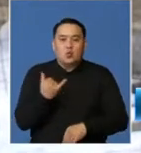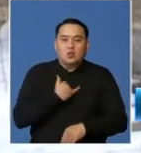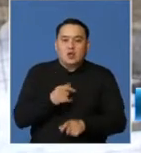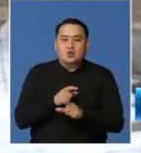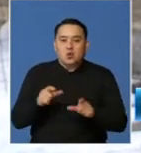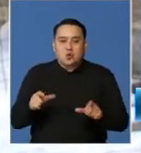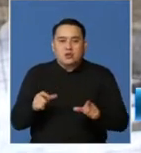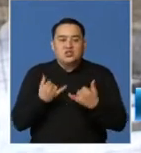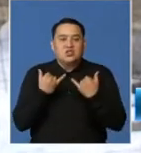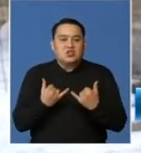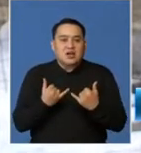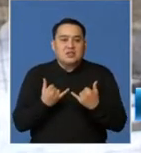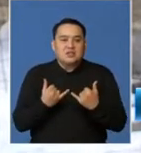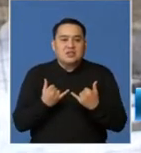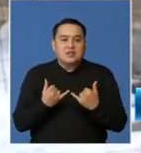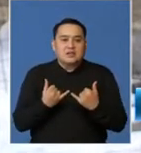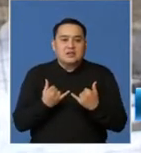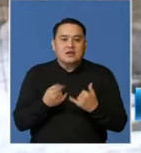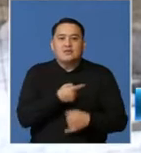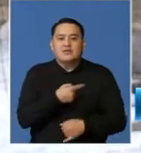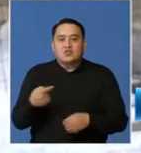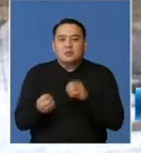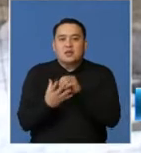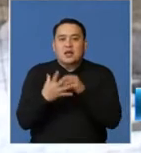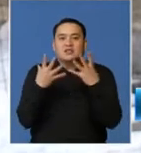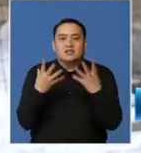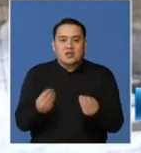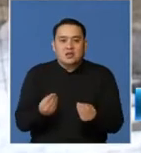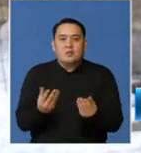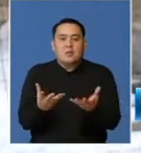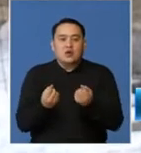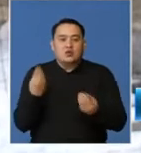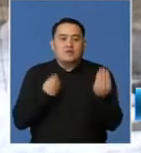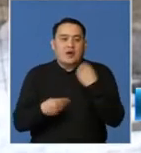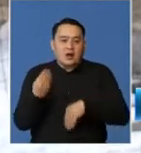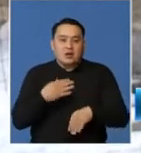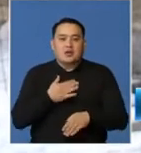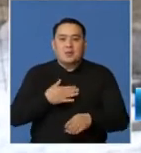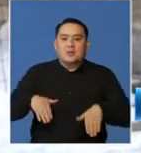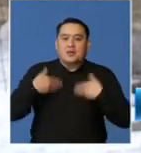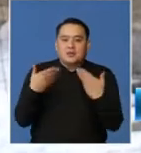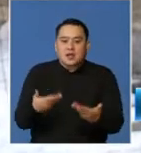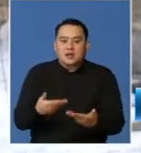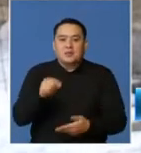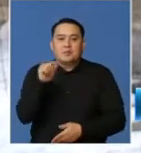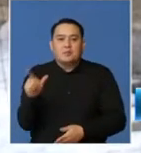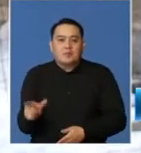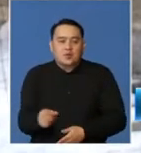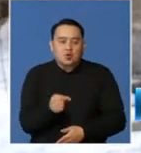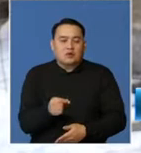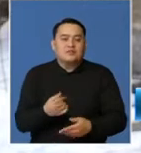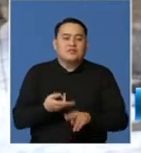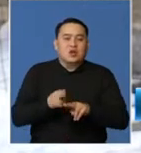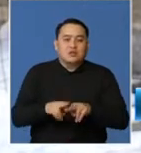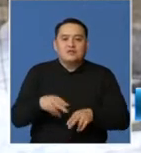люди сейчас вот уже в течение 15 дней получают вещи, которые нам предоставил финский Красный Крест. Но в